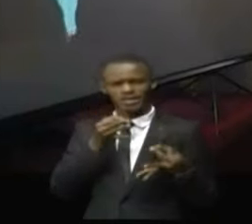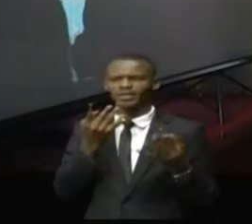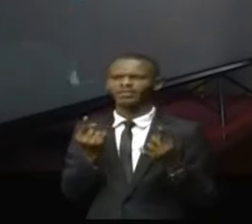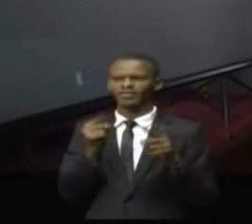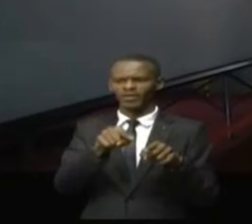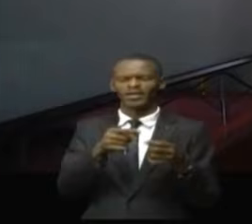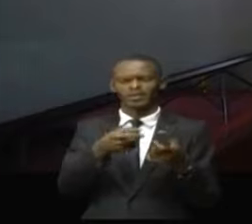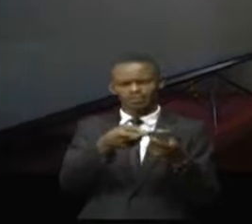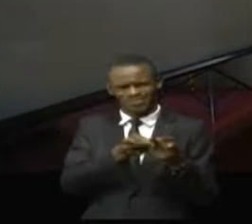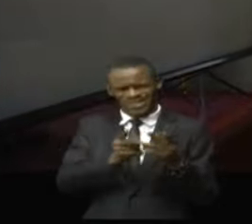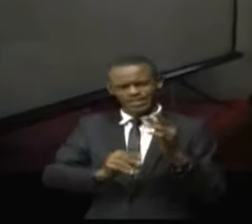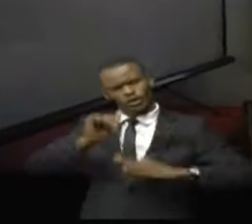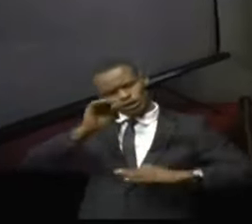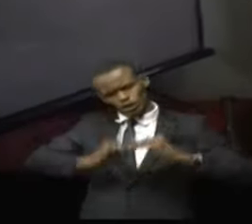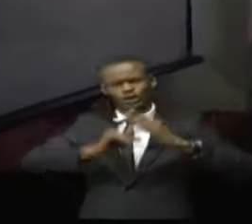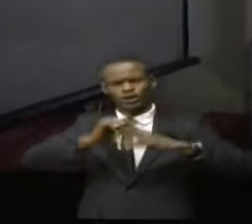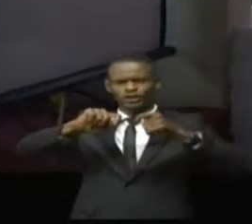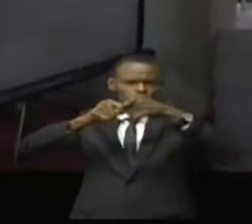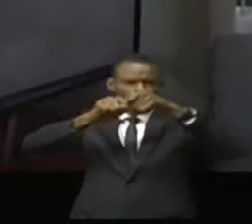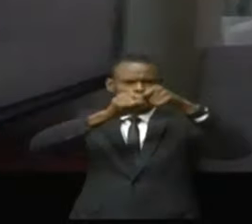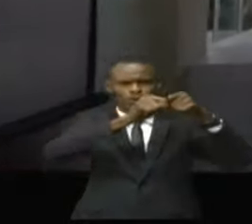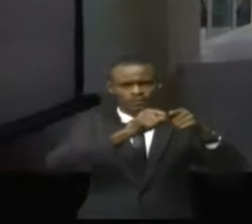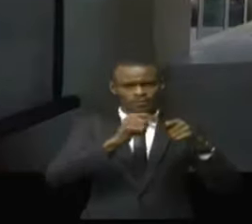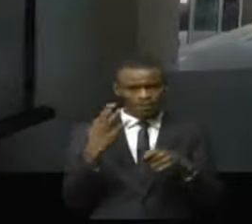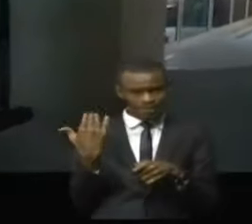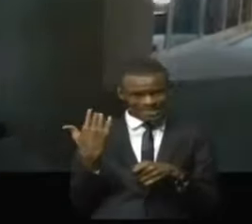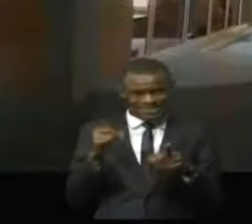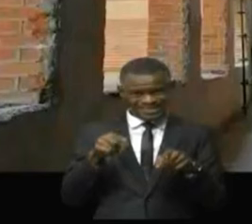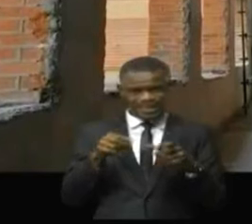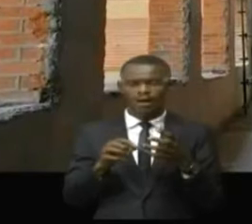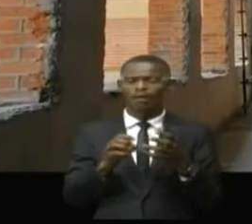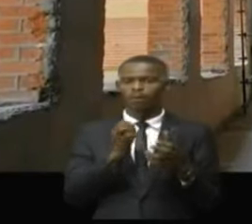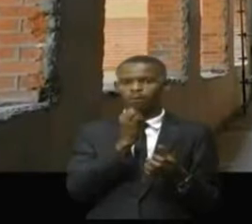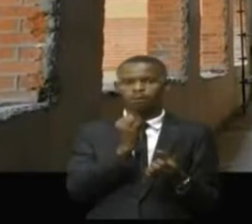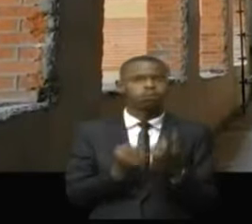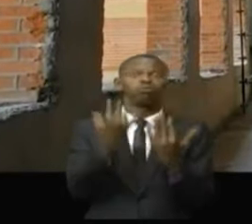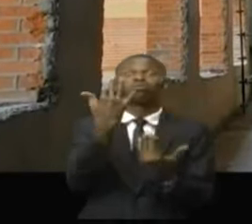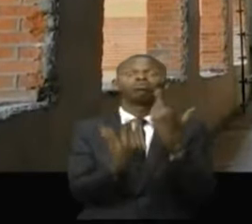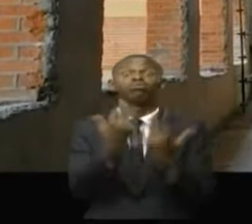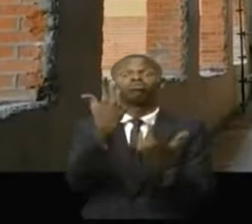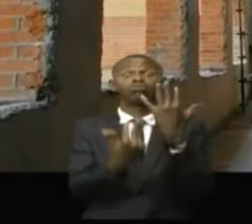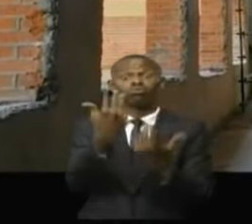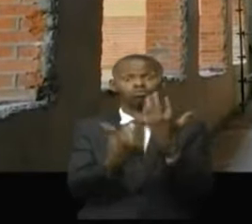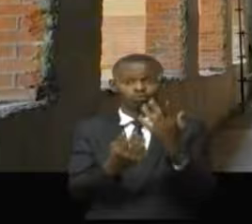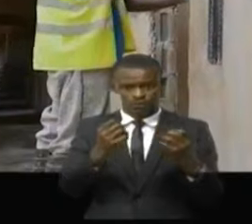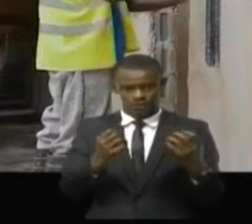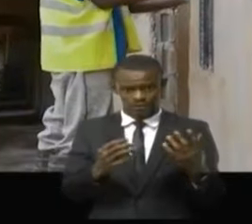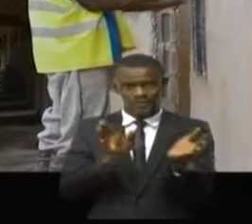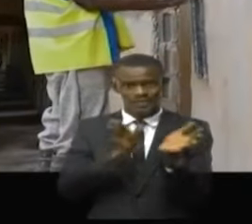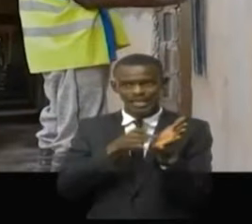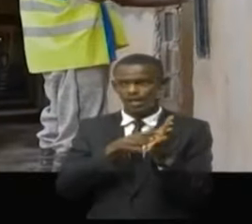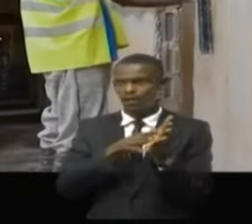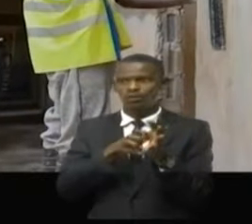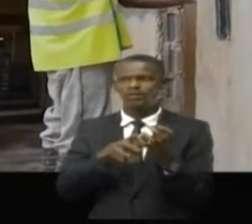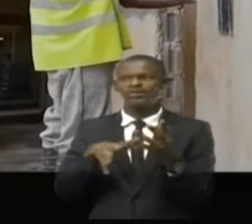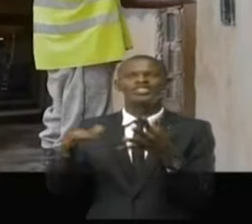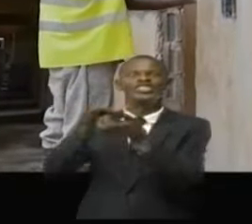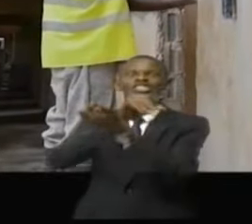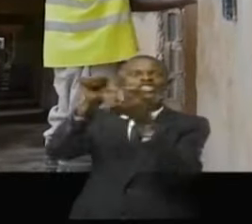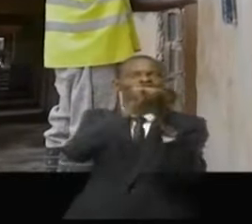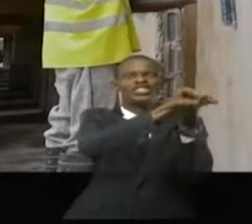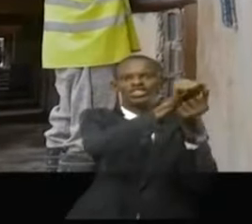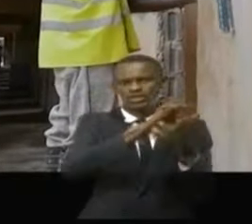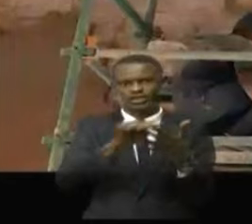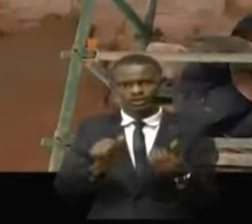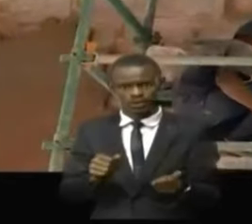limites de l'impossible. Suite à la promesse faite après l'incendie qui s'est déclaré le 24 avril de l'année en cours au lycée Mwanga de